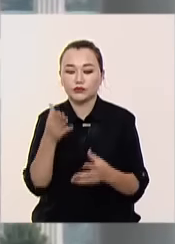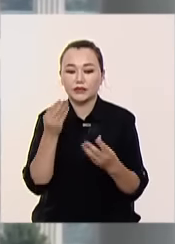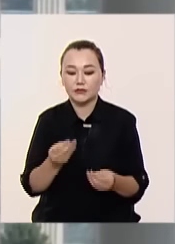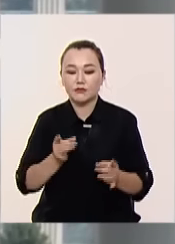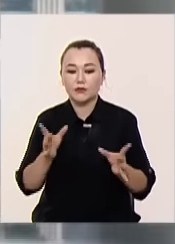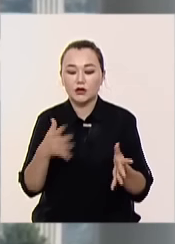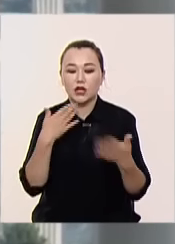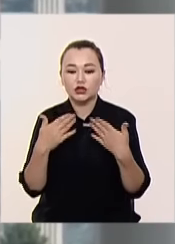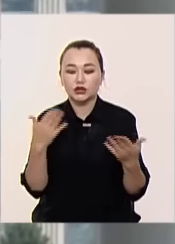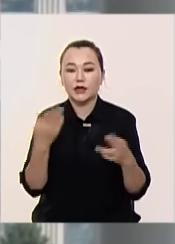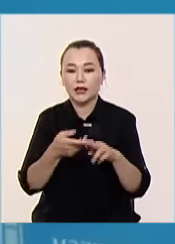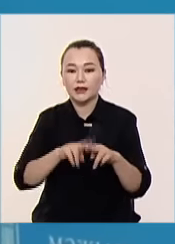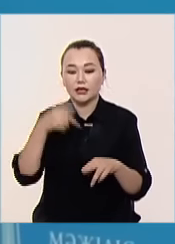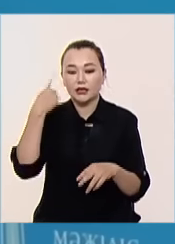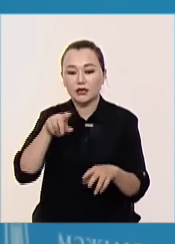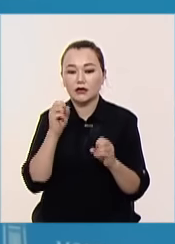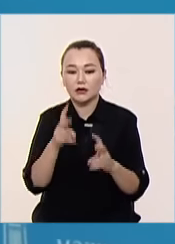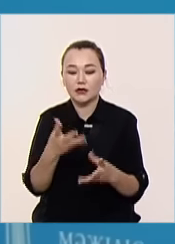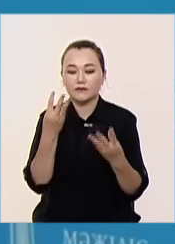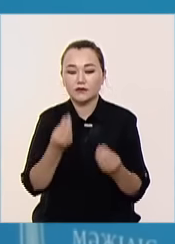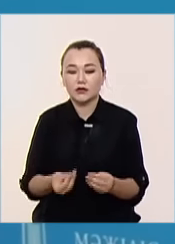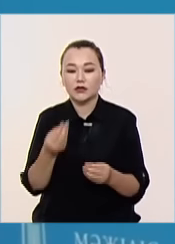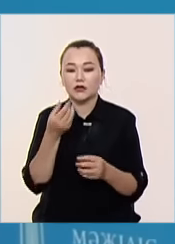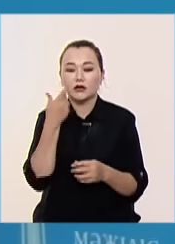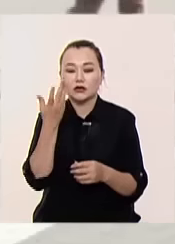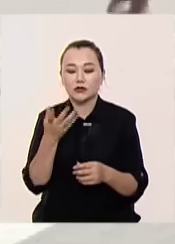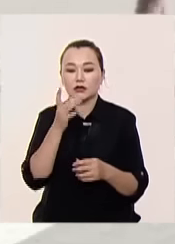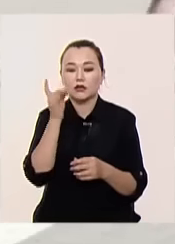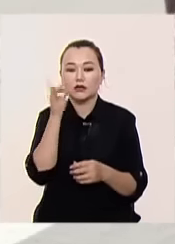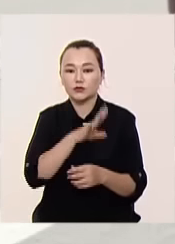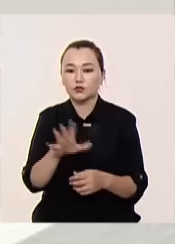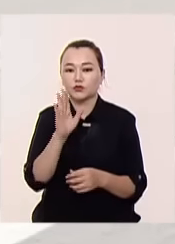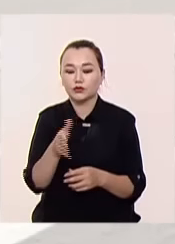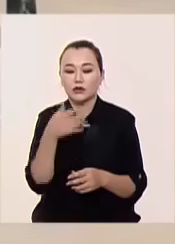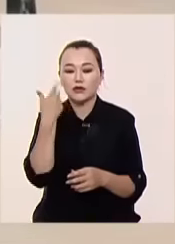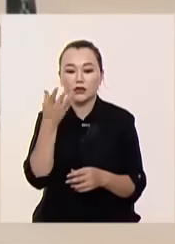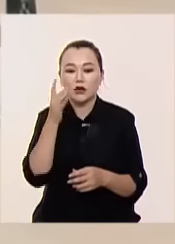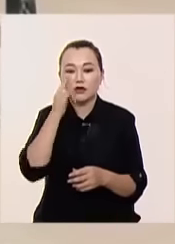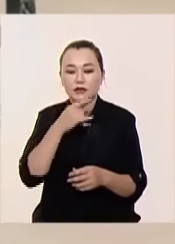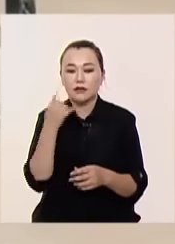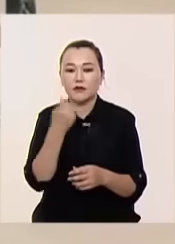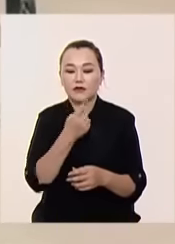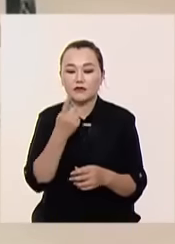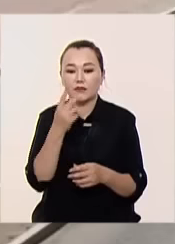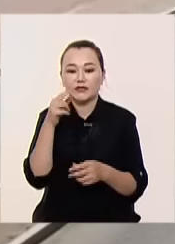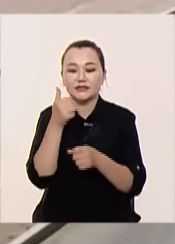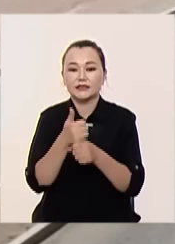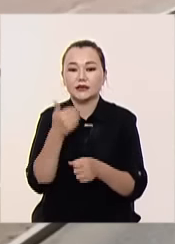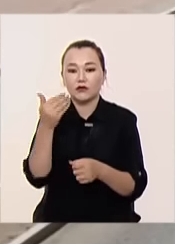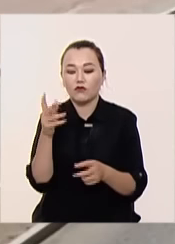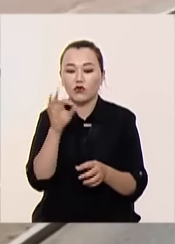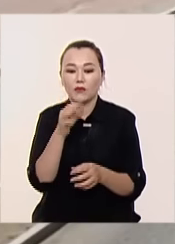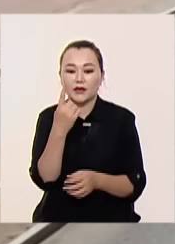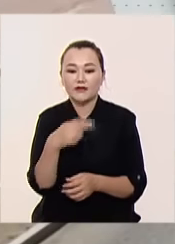граждане отнеслись к этой идее? День, когда была принята декларация о независимости. Будут ли казахстанцы отдыхать в день первого президента, 1